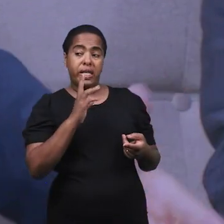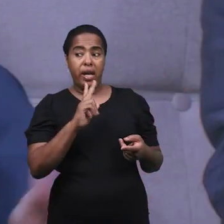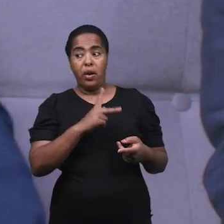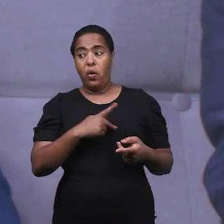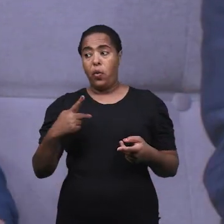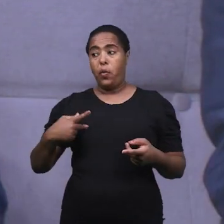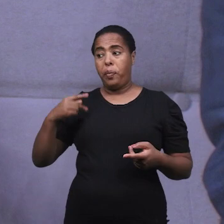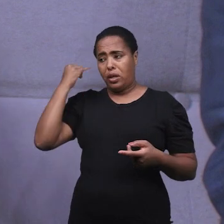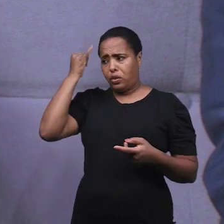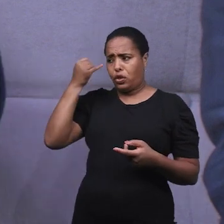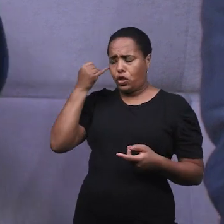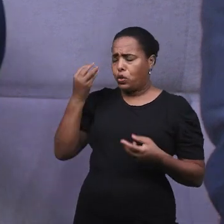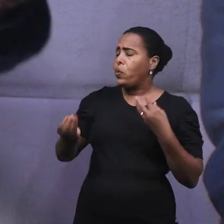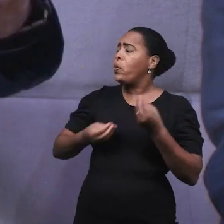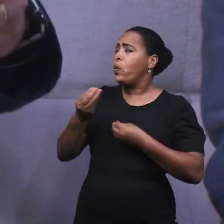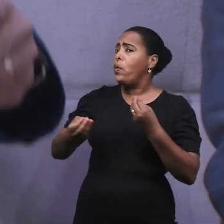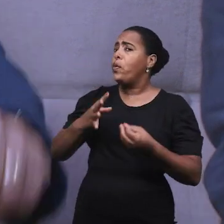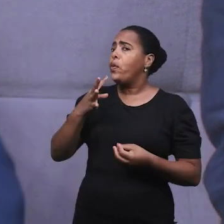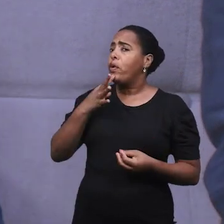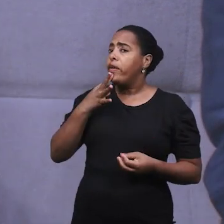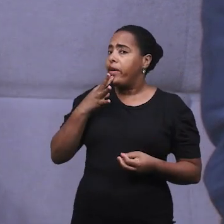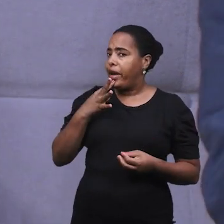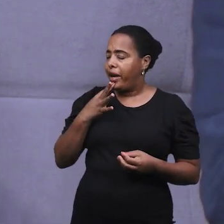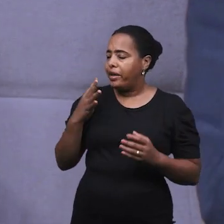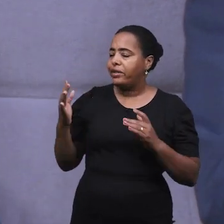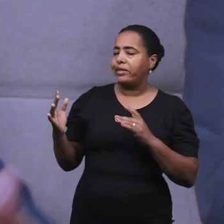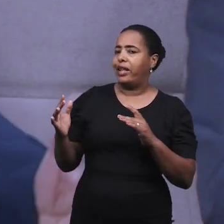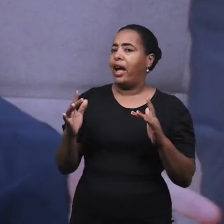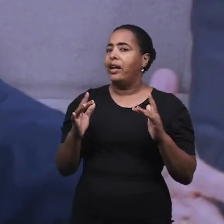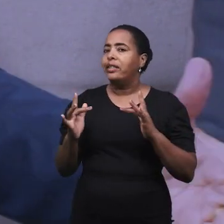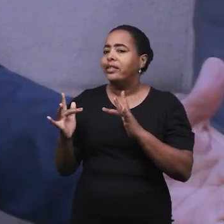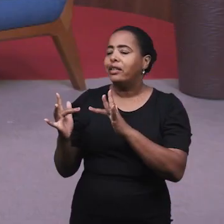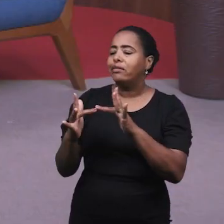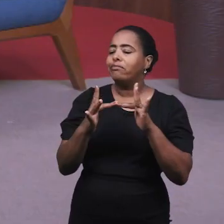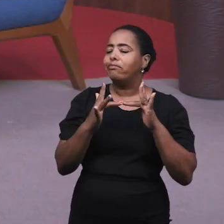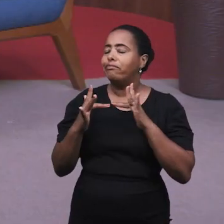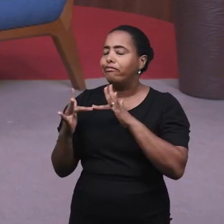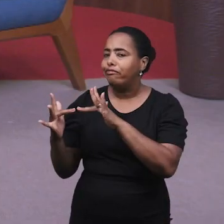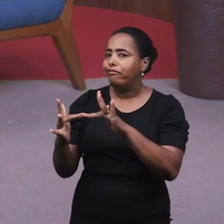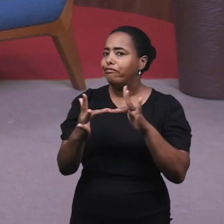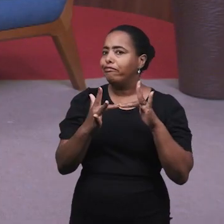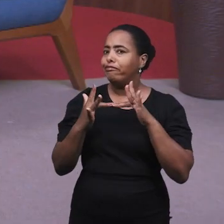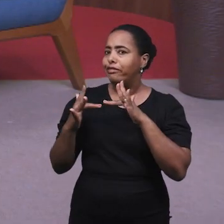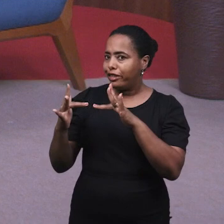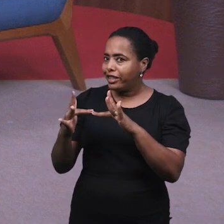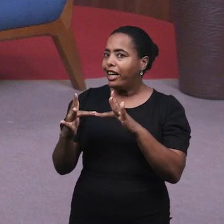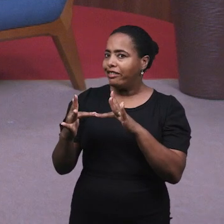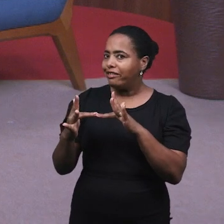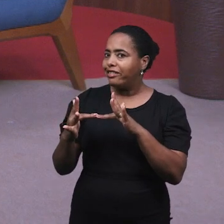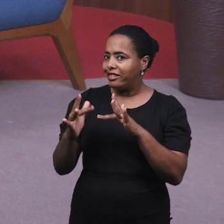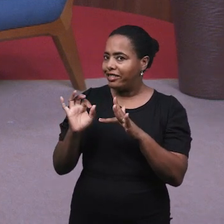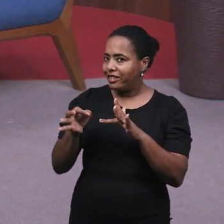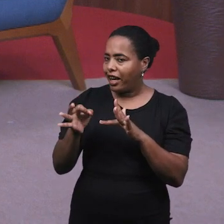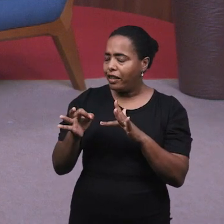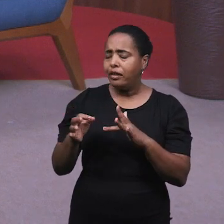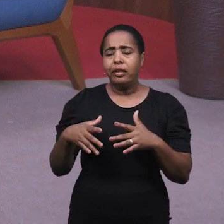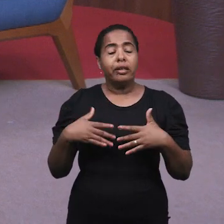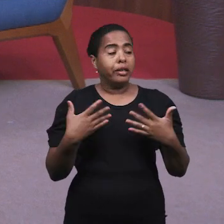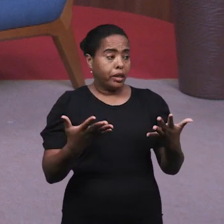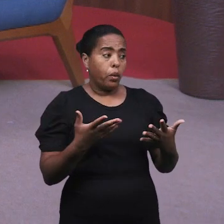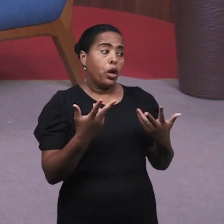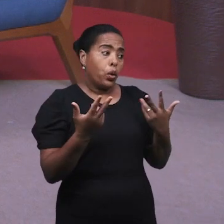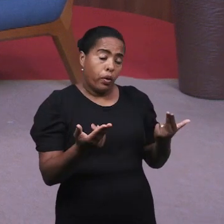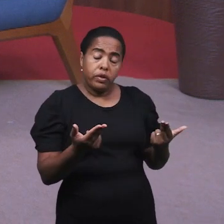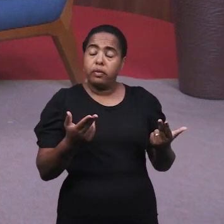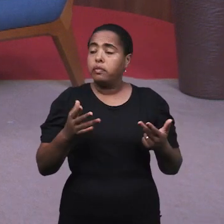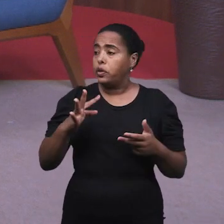pasteur Josias. Comment vous connaissez une personne? Ben, en vivant avec cette personne. Donc, une chose, vous avez dit, une